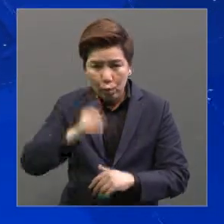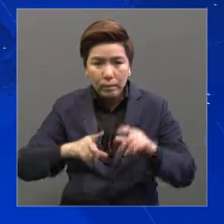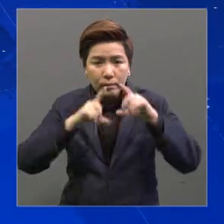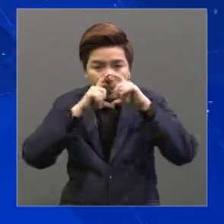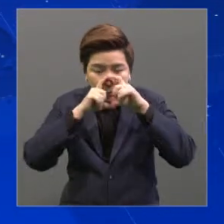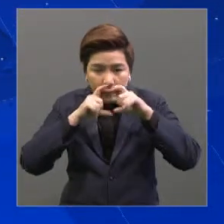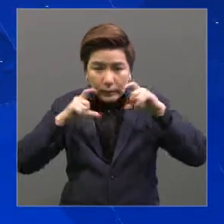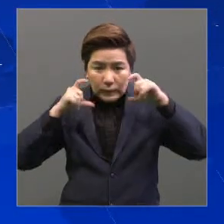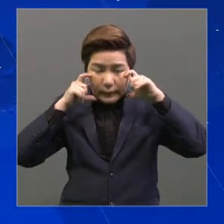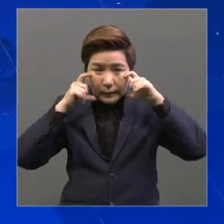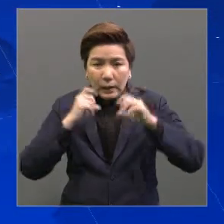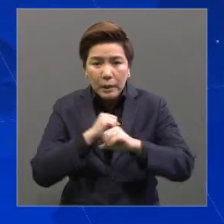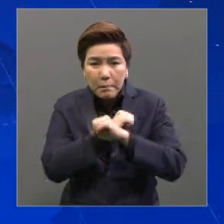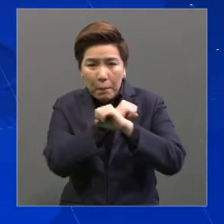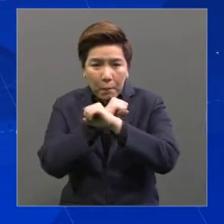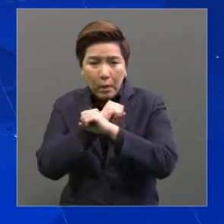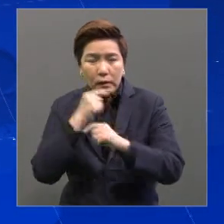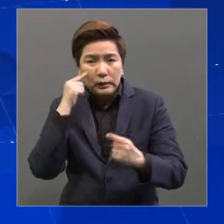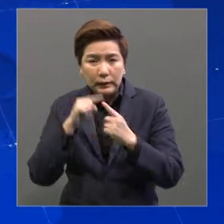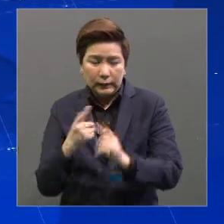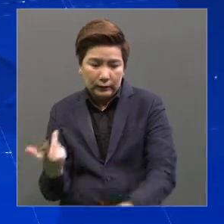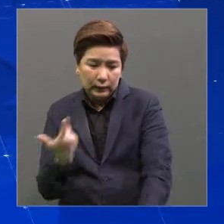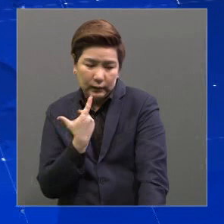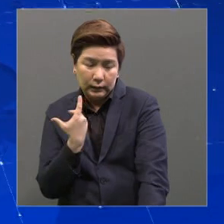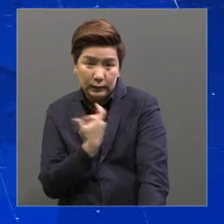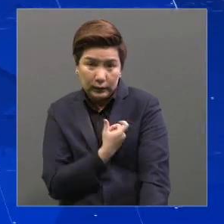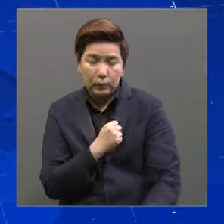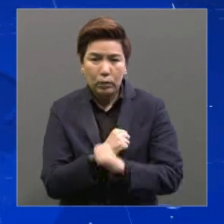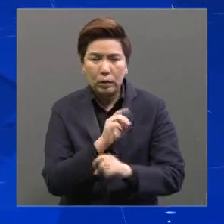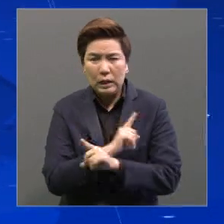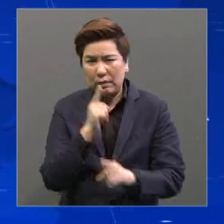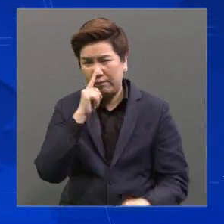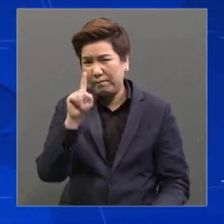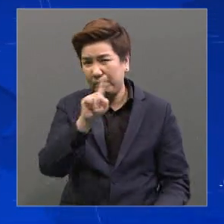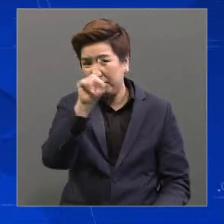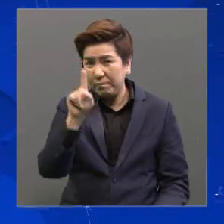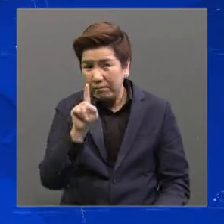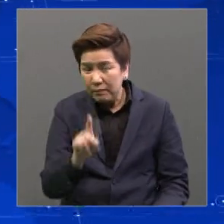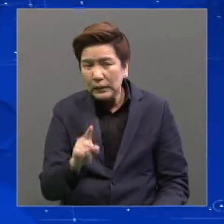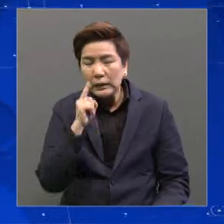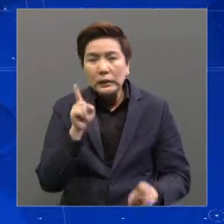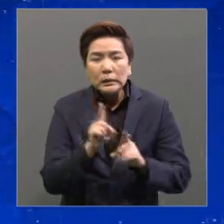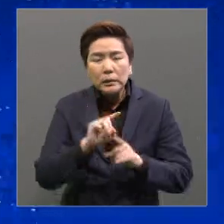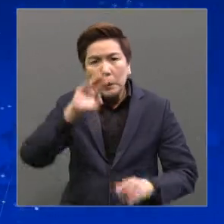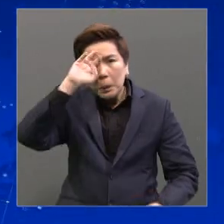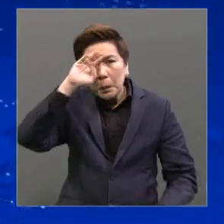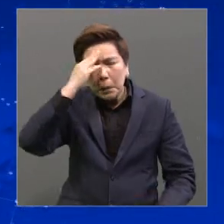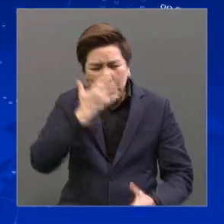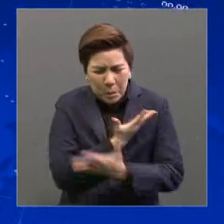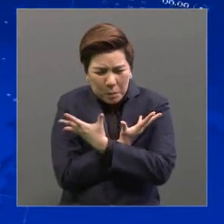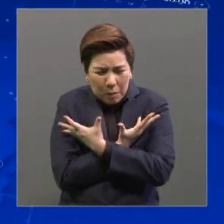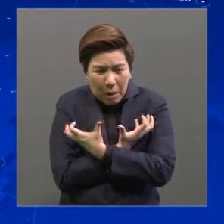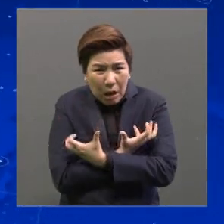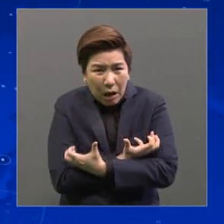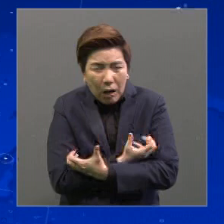อนามัยป้องกันการแพร่เชื้อไอกรนรวมถึงการเข้ารับวัคซีนแต่ถ้าเกิดมีอาการต้องสงสัยติดเชื้อไอกรนมีอาการเป็นไข้ปวดเมื่อย